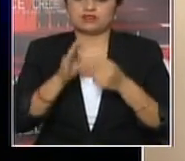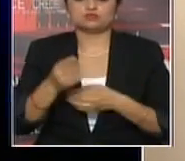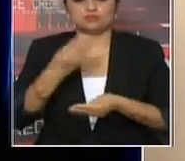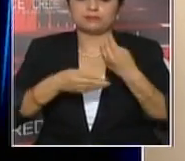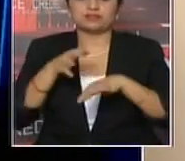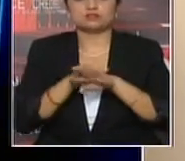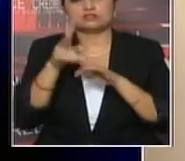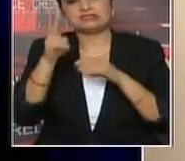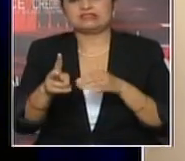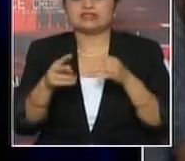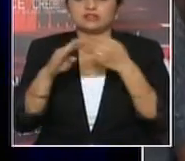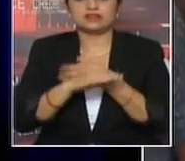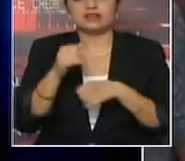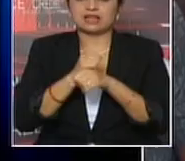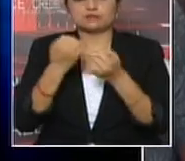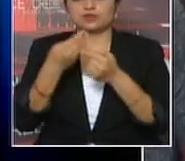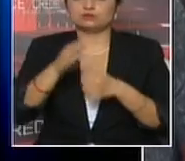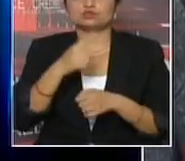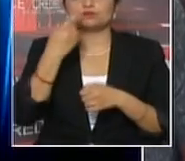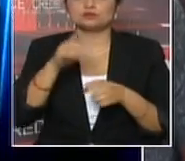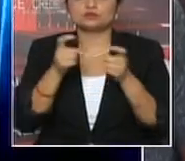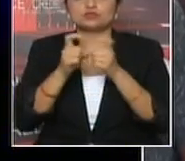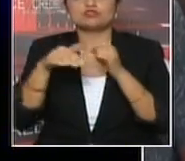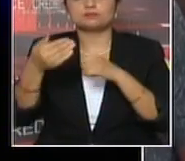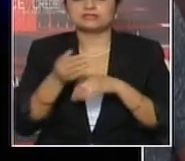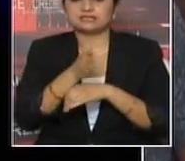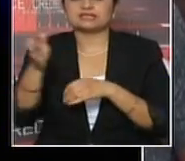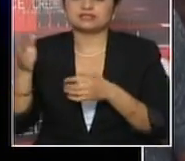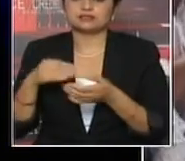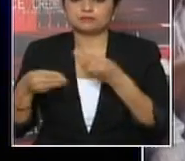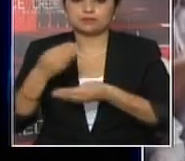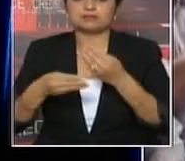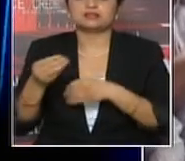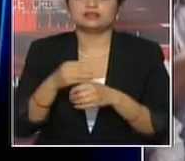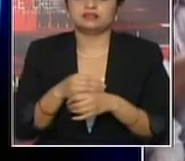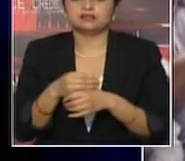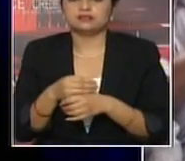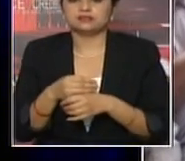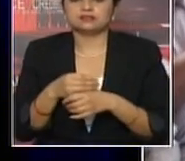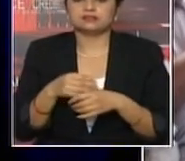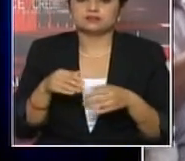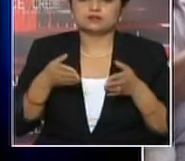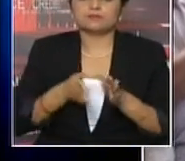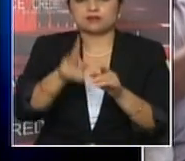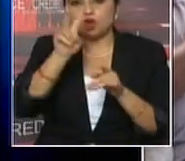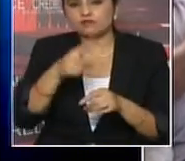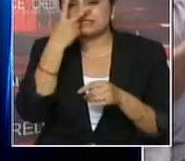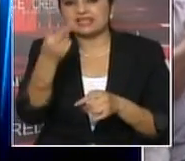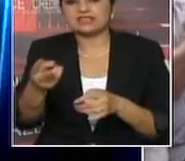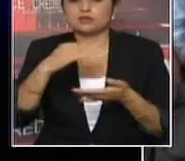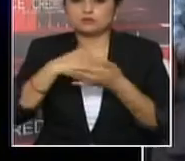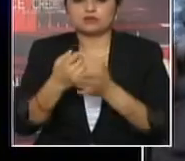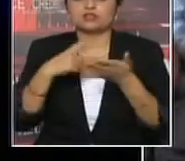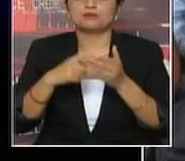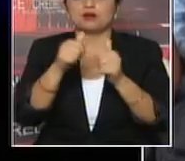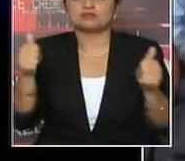त्यही हिसाबले प्रस्तुति भए हुन्छ भन्नुभएको छ। छलफलपछि नेपाल यातायात व्यवसाय राष्ट्रिय महासङ्घका अध्यक्ष डोलनाथ खनालले बाटोको अवस्था हेरी विभागको